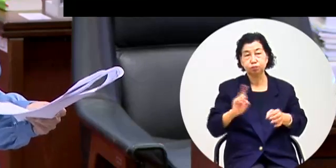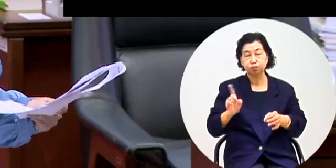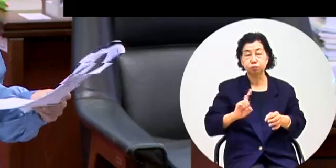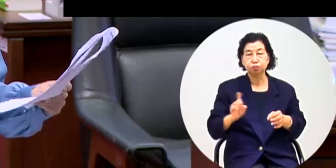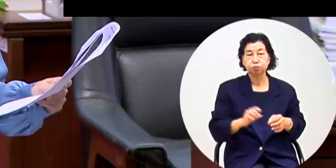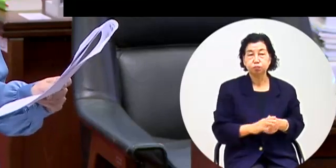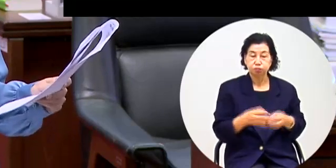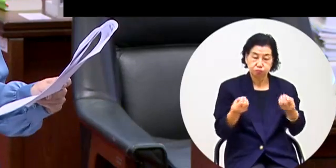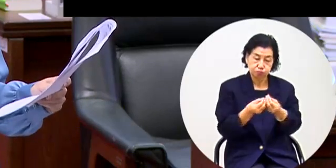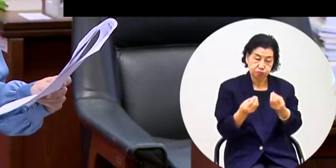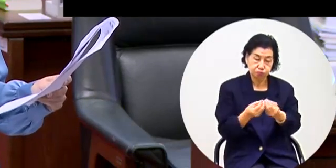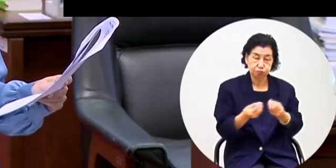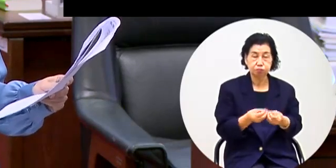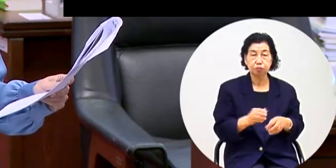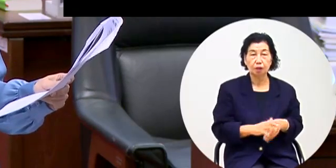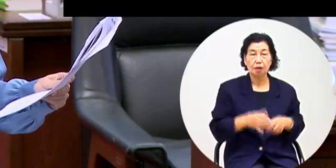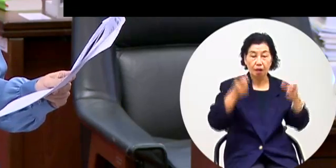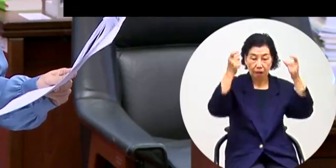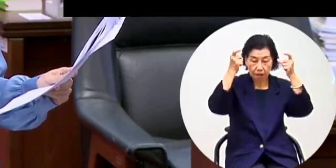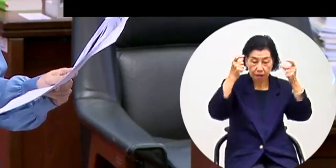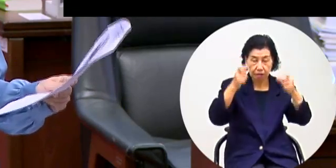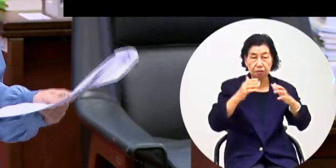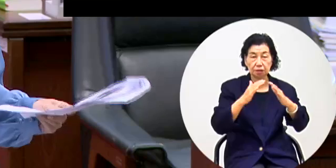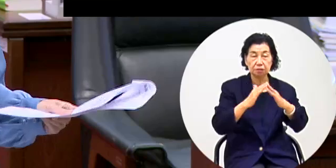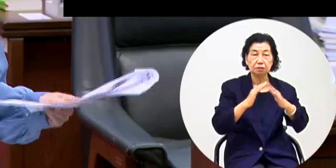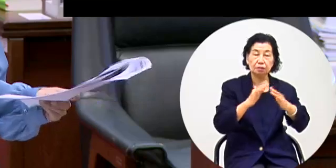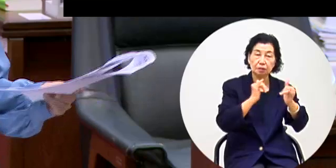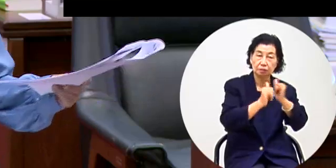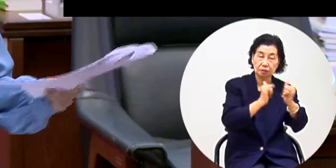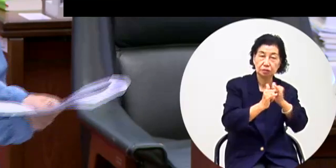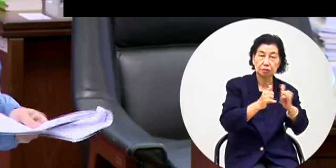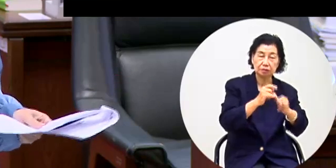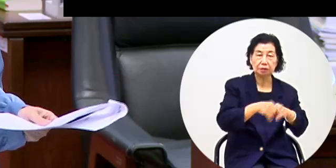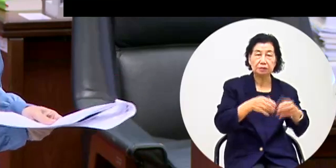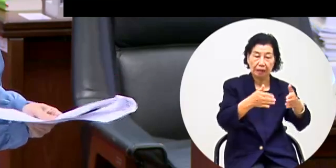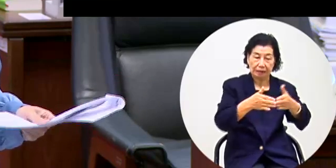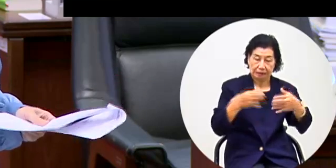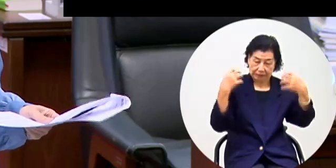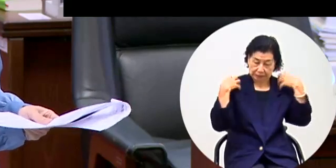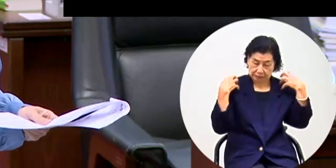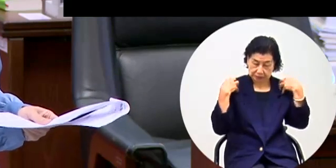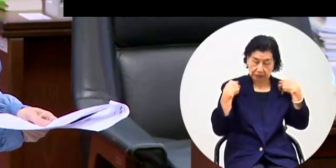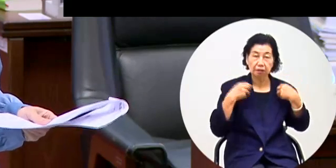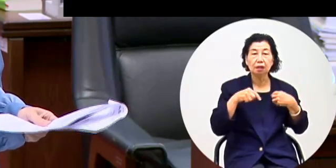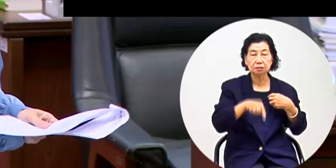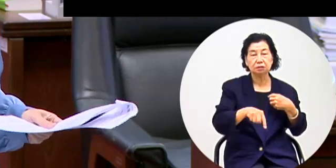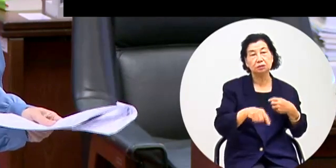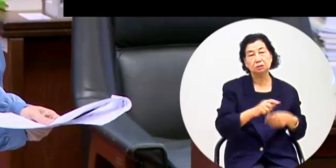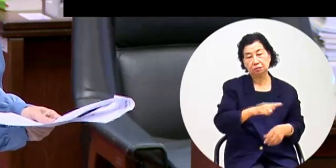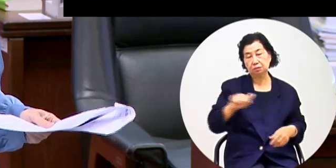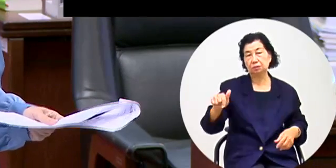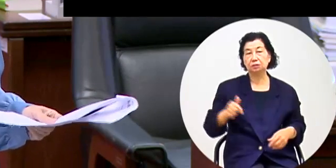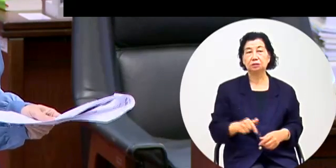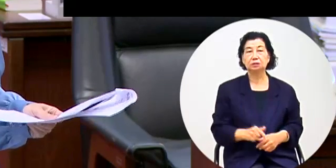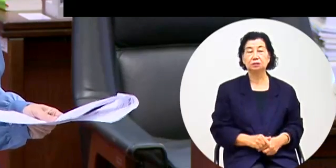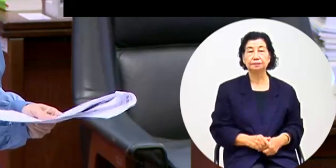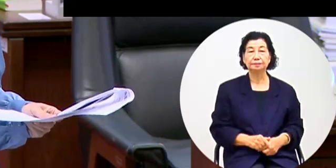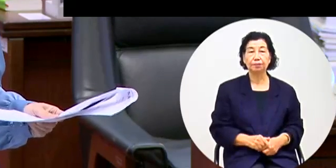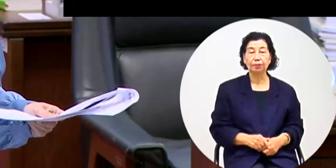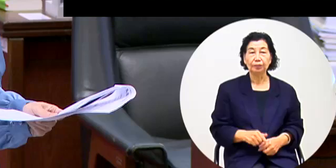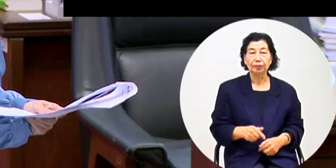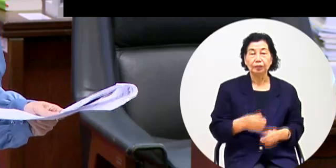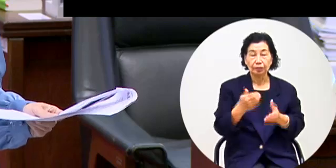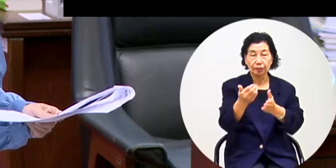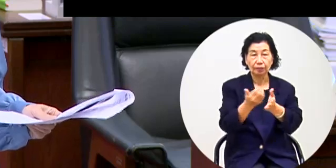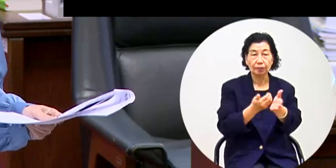一切，到底公不公平呢、啊？所以呢，刚刚好那个蔡局长还走过来跟我讲说，哎，其实啊，那个我